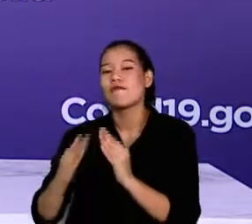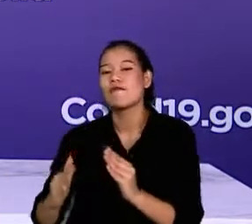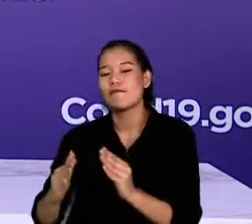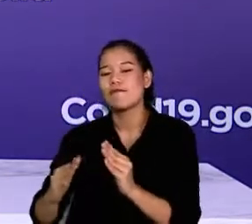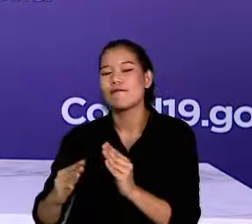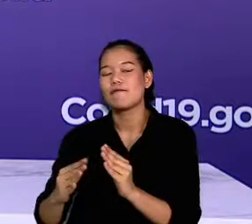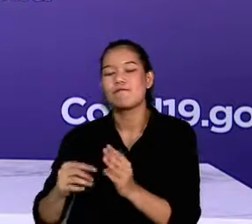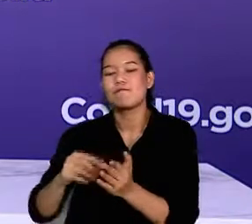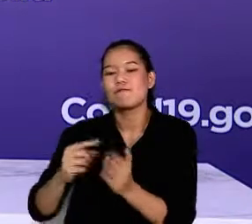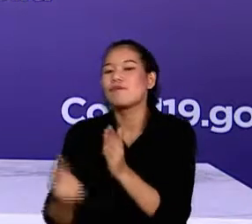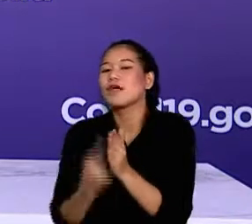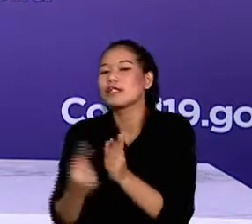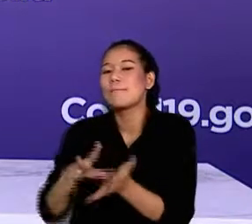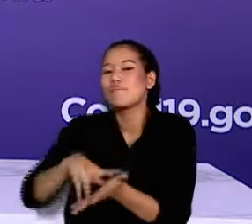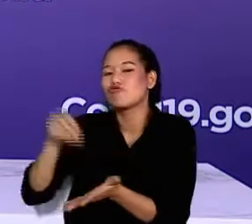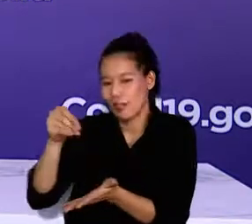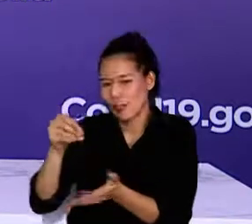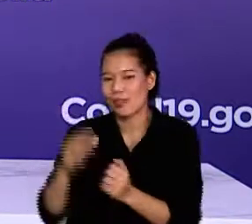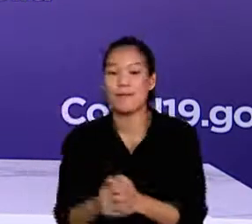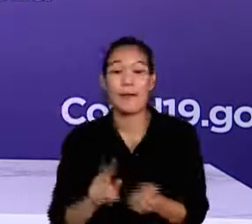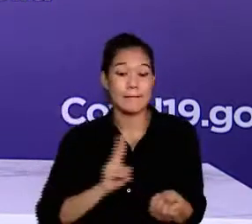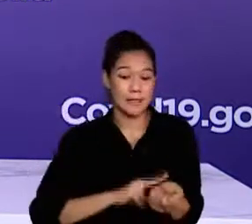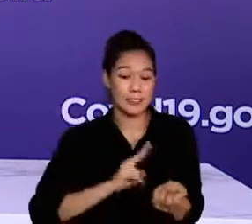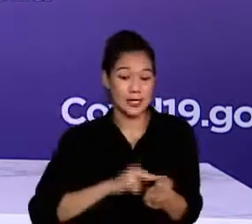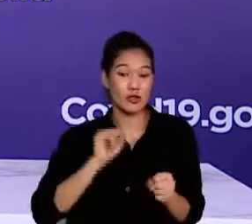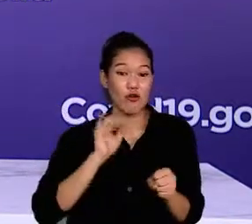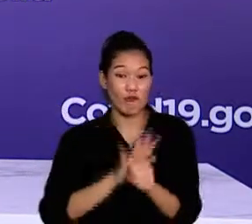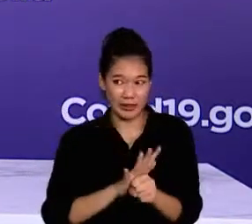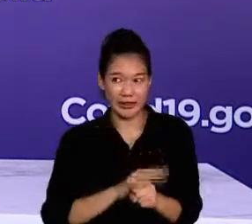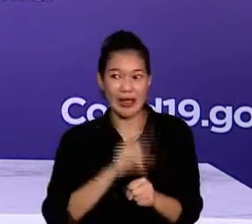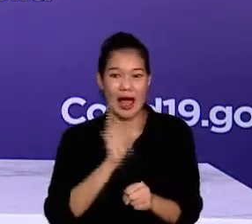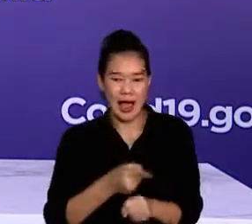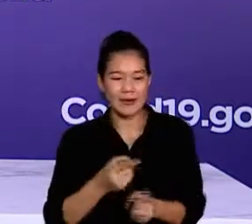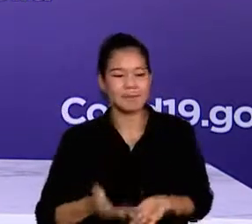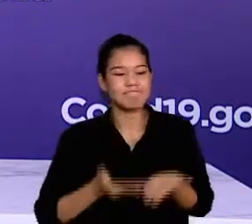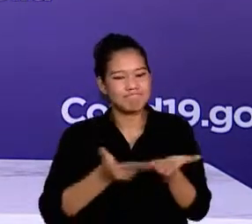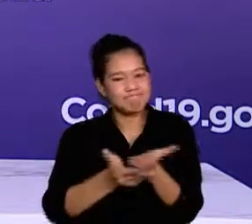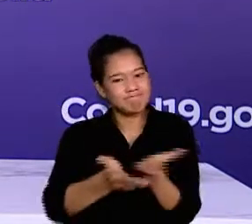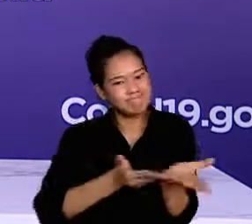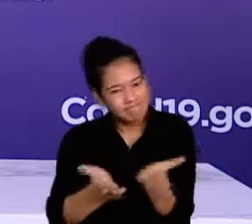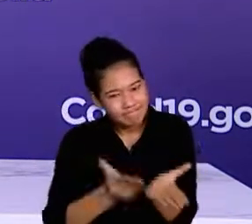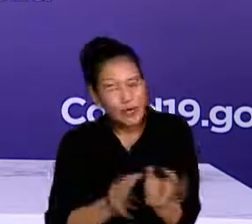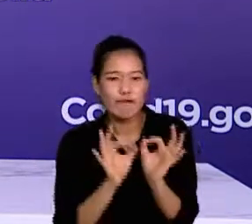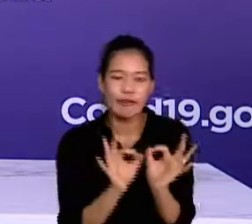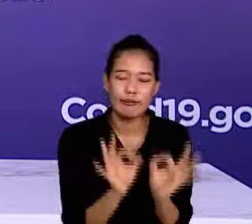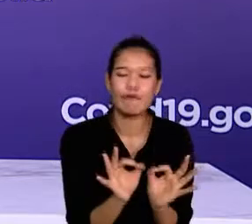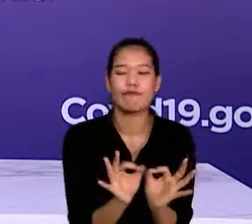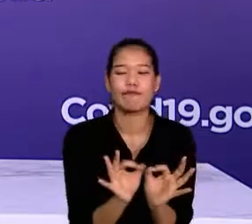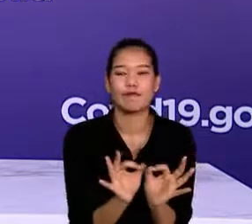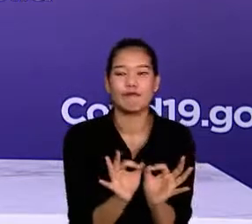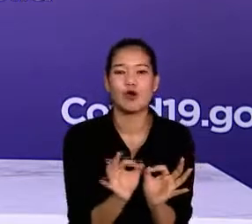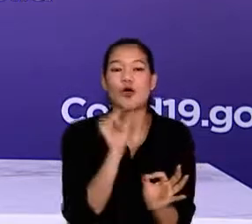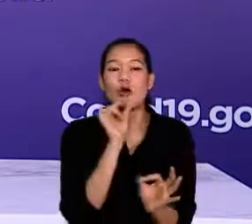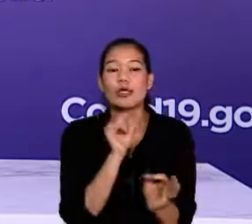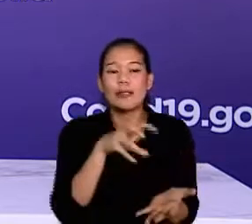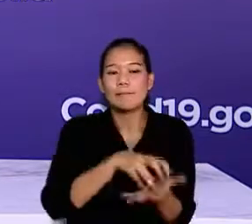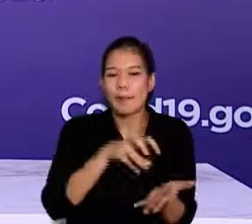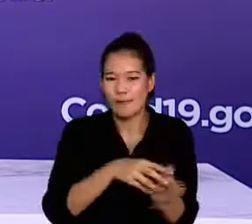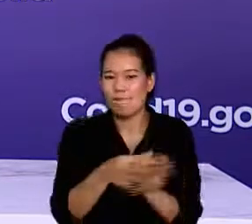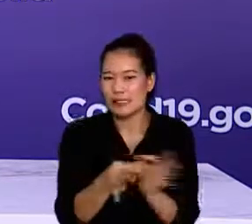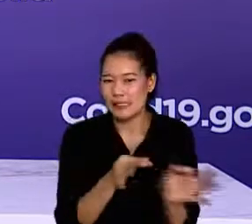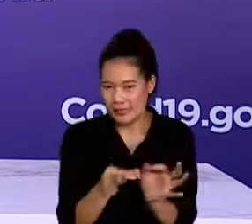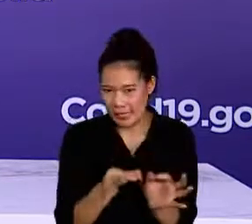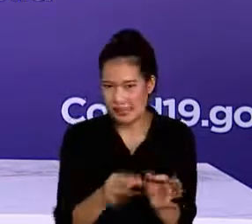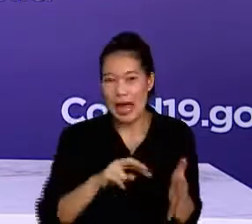fasilitas kesehatan pasien coffee 19 akan menerima penanganan kesehatan yang lebih efektif di Fasilitas Kesehatan